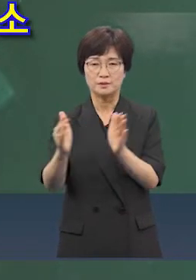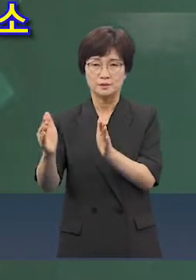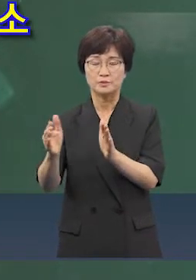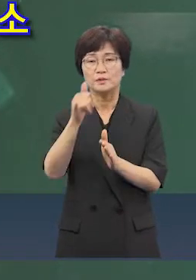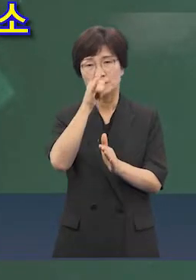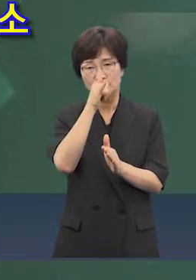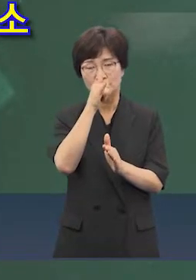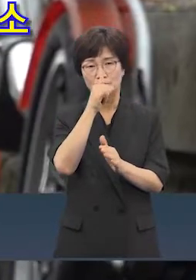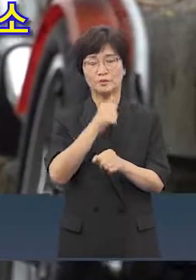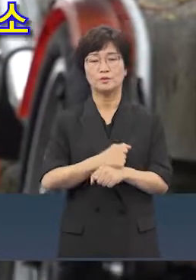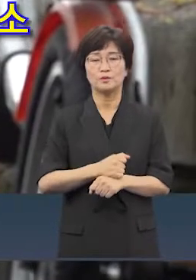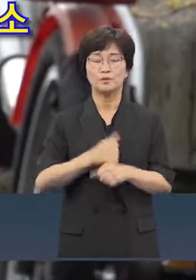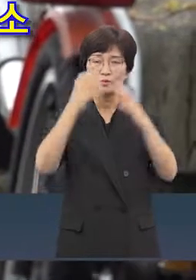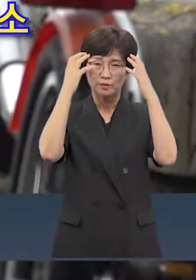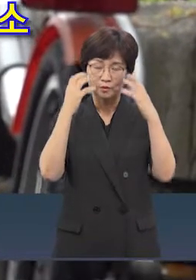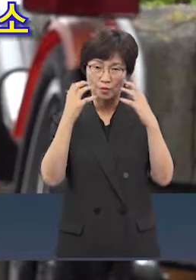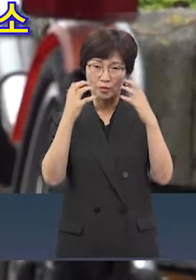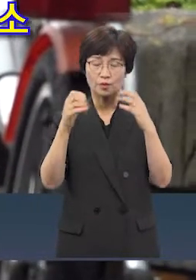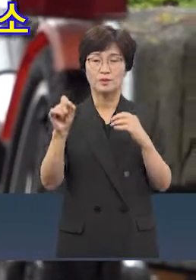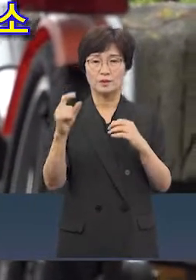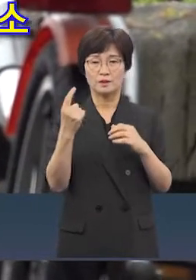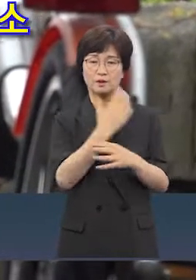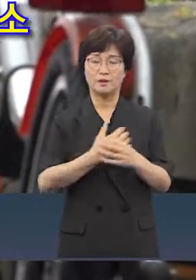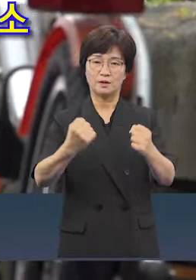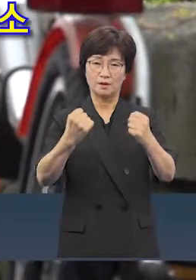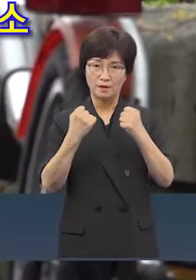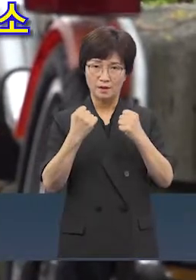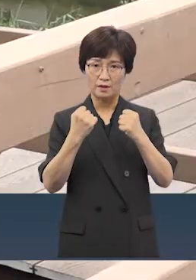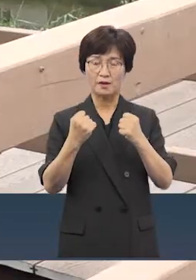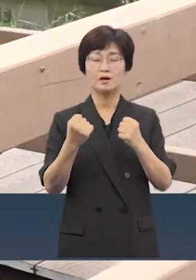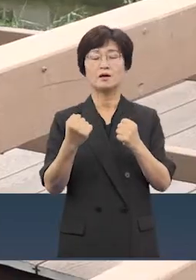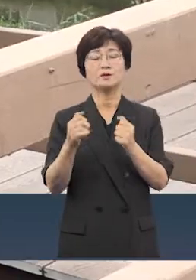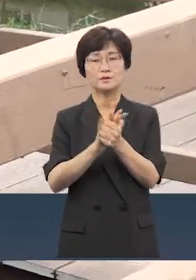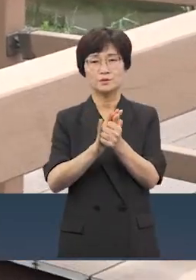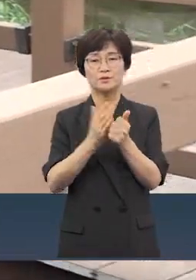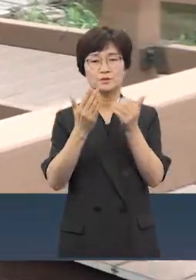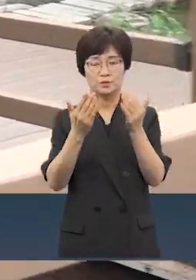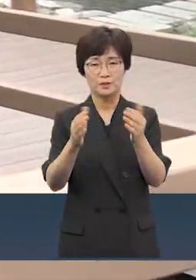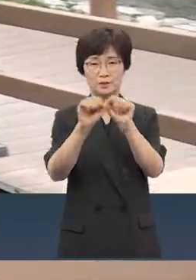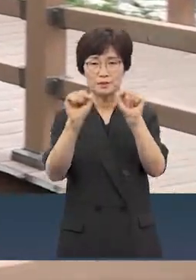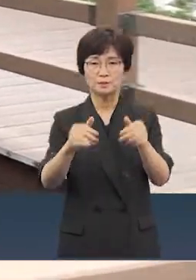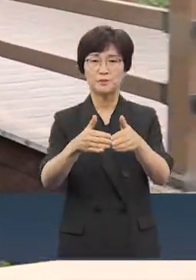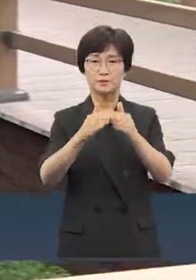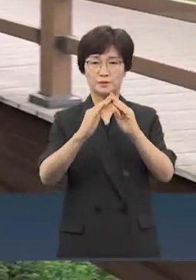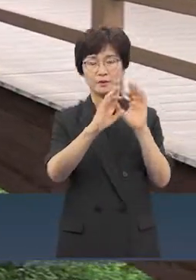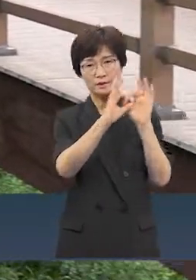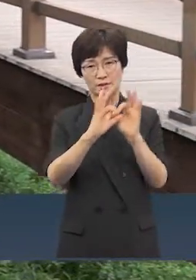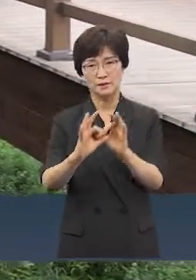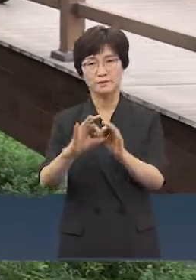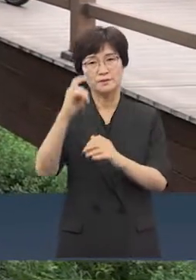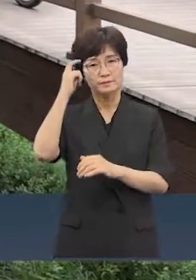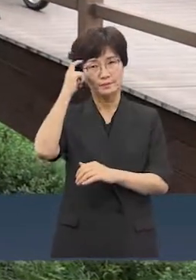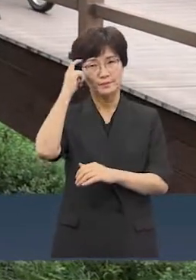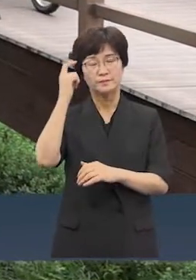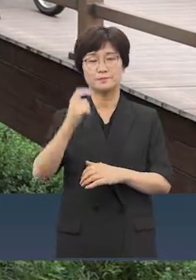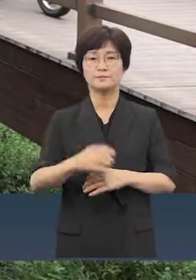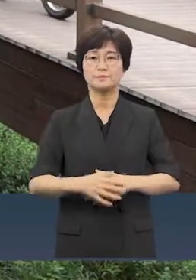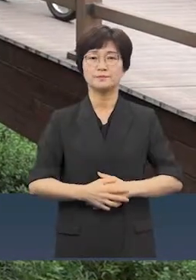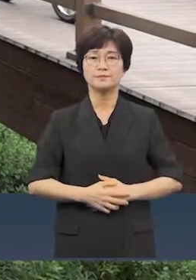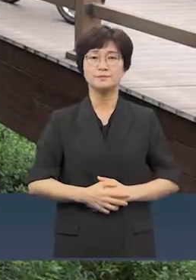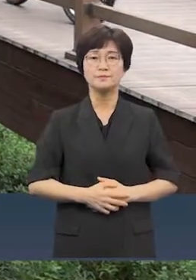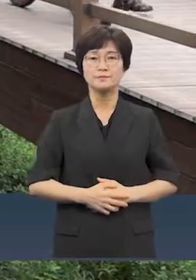설치 운영 중이며 폭염으로 인한 지역민들의 건강과 안전을 위한 시스템을 지속적으로 구축해 나갈